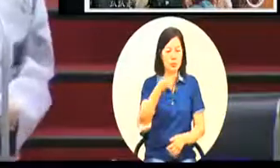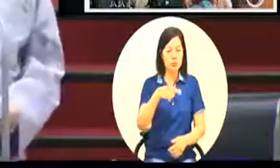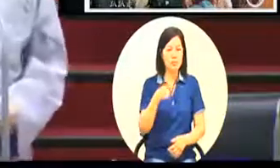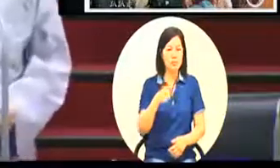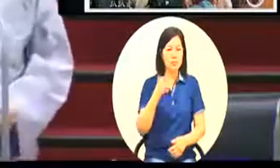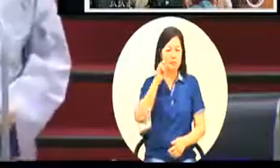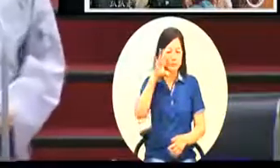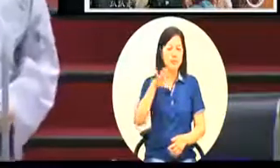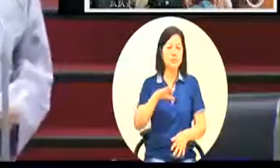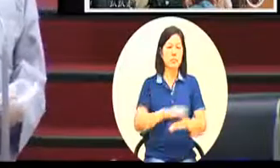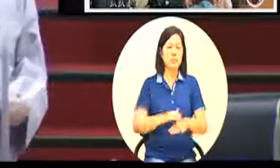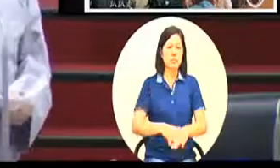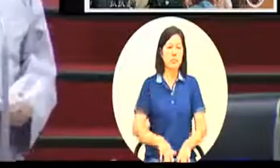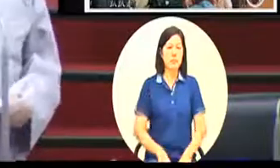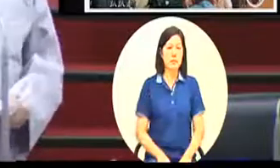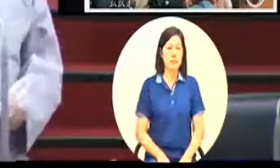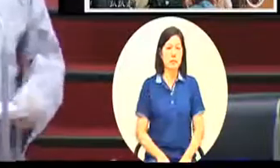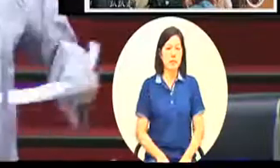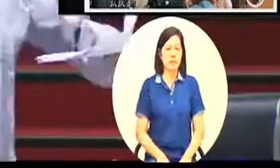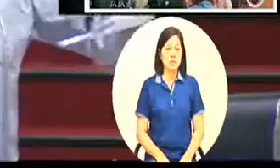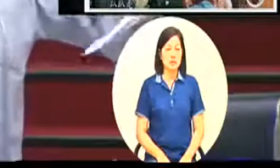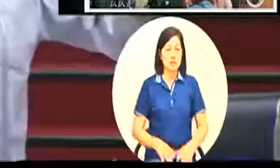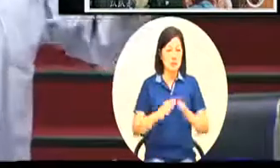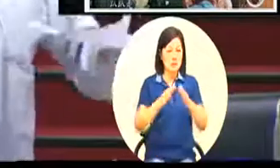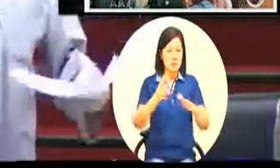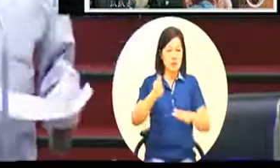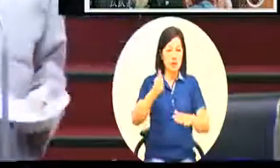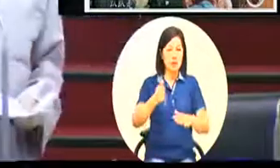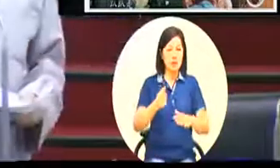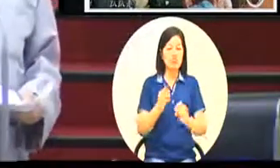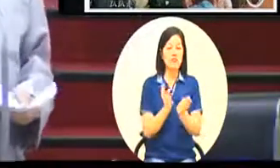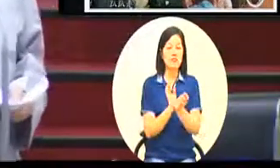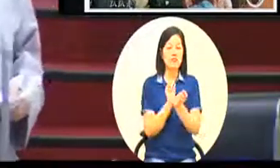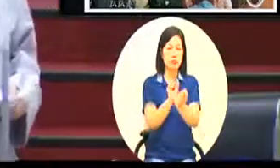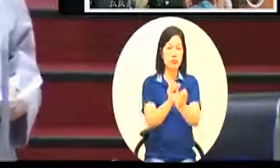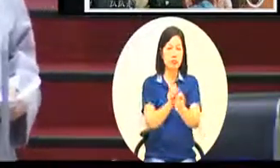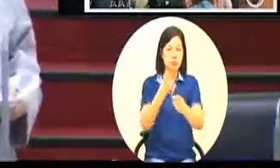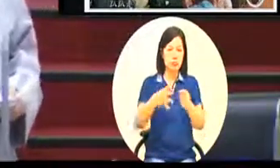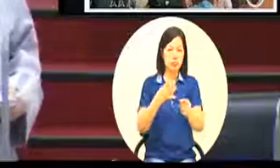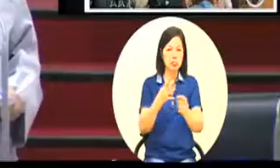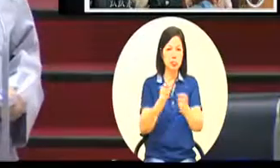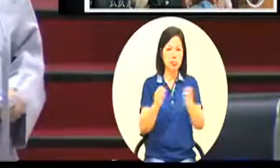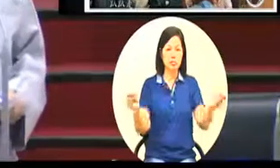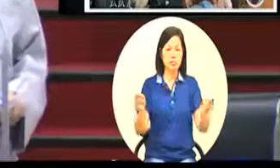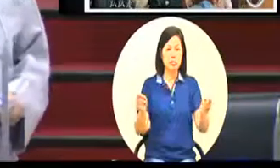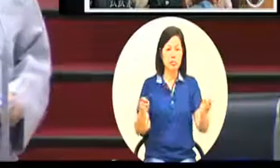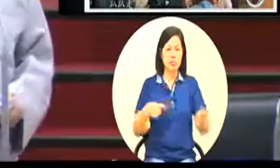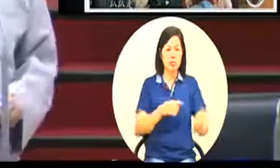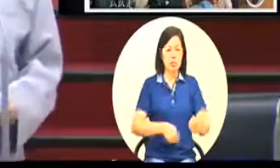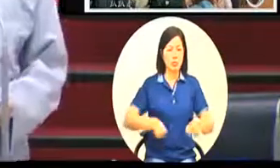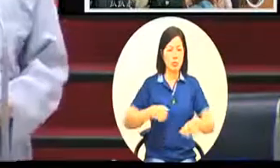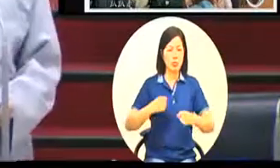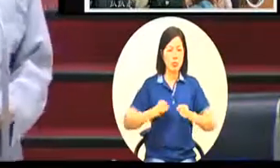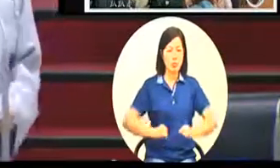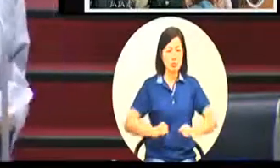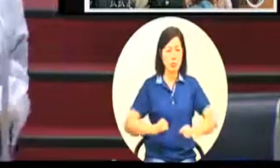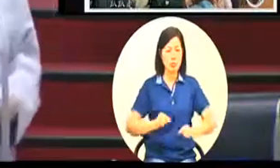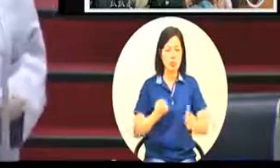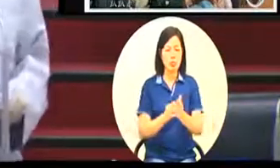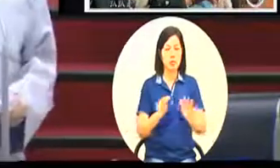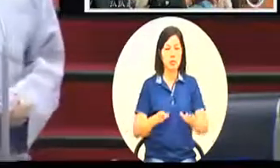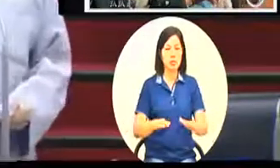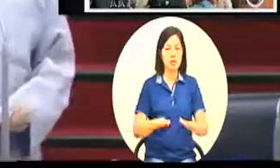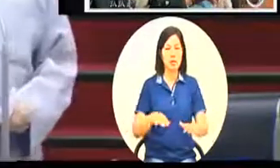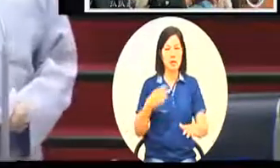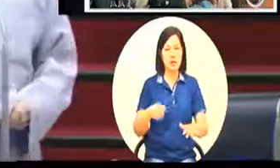啊，你关四五当出来。啊，身体啊，阁有哪夹紧？你看偌久啊？美丽倒事件，啊，比总统怪了，